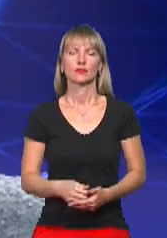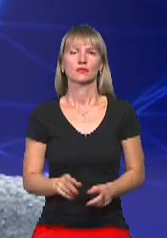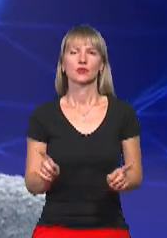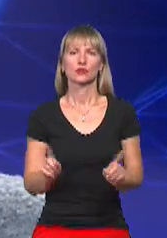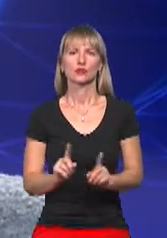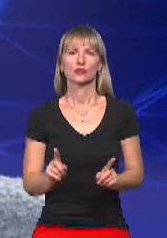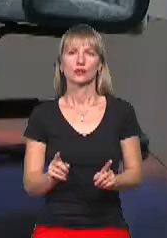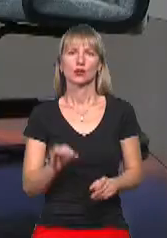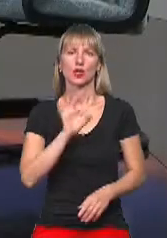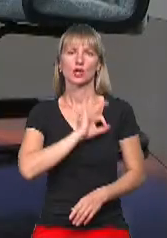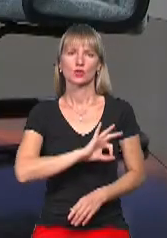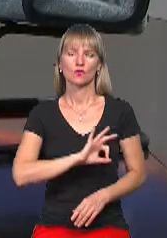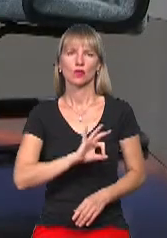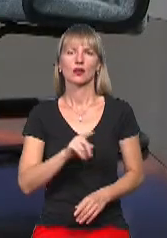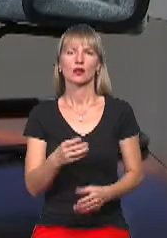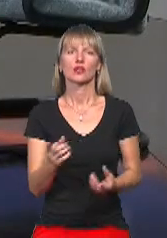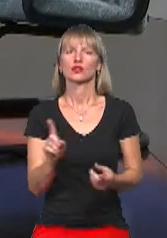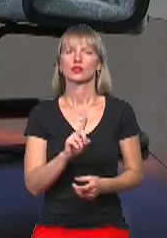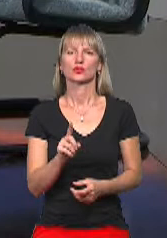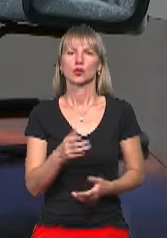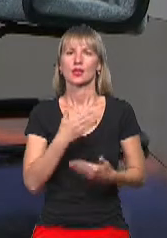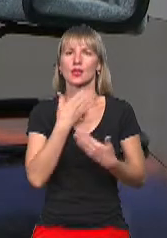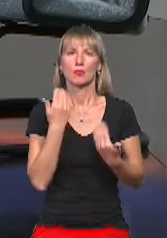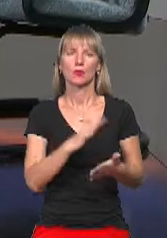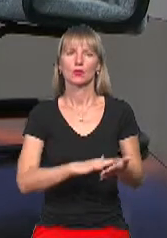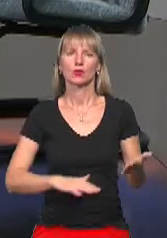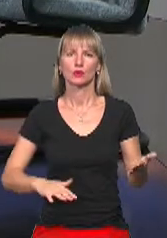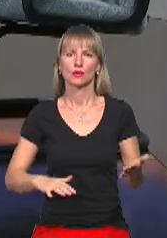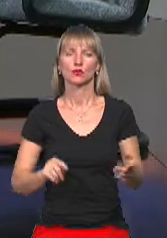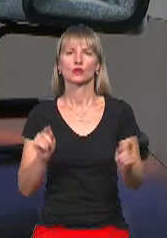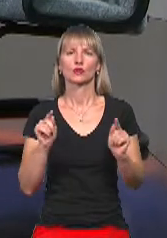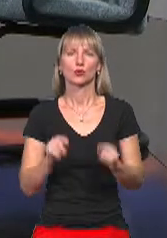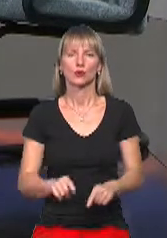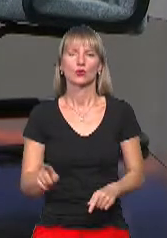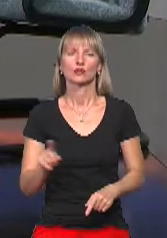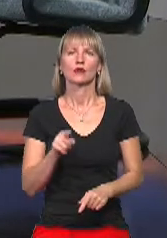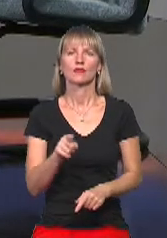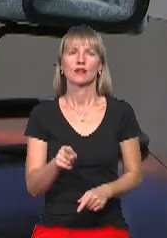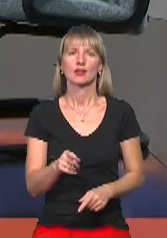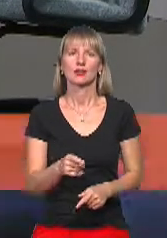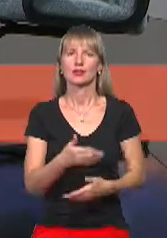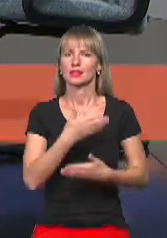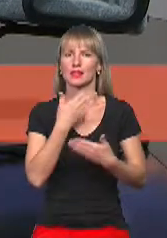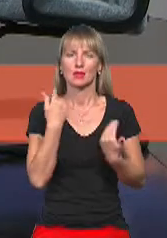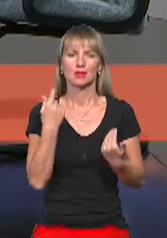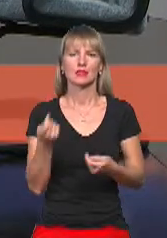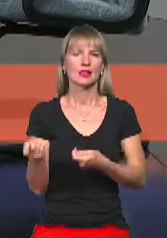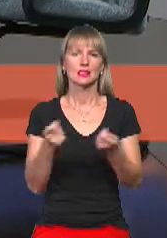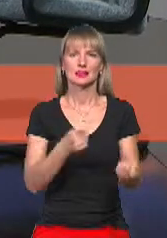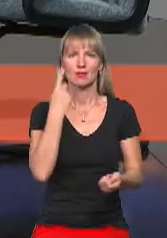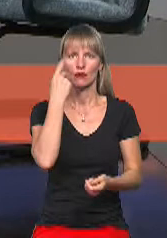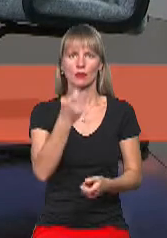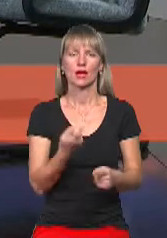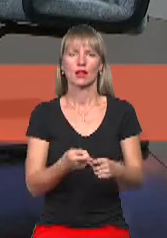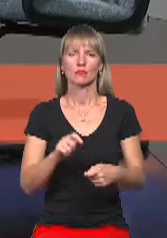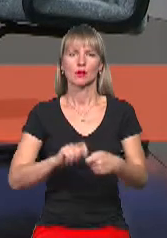що користуватися ними і що немає продовження саме тому, що він не інформативний, оцей